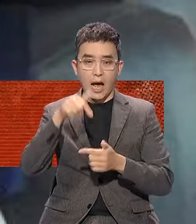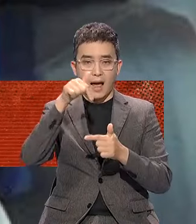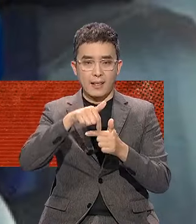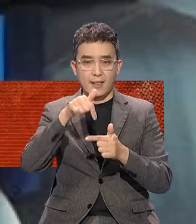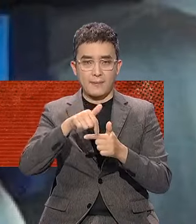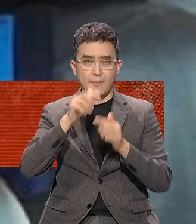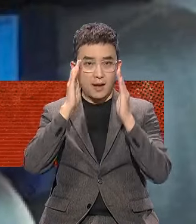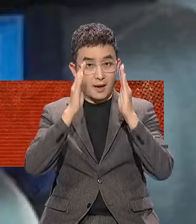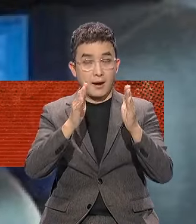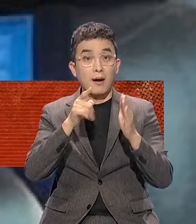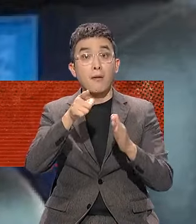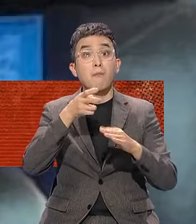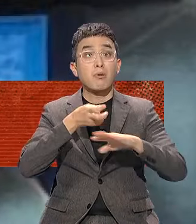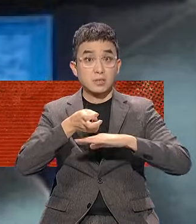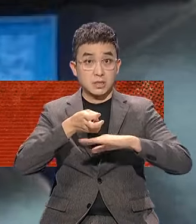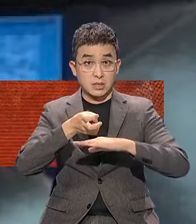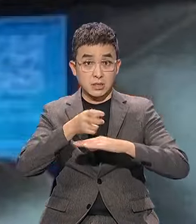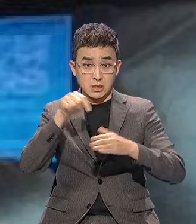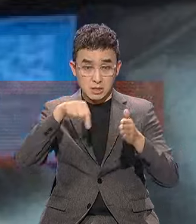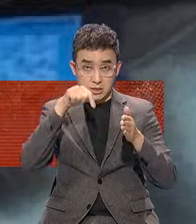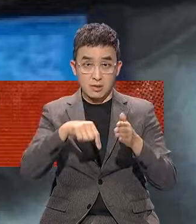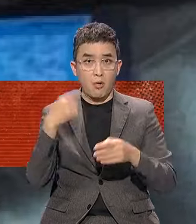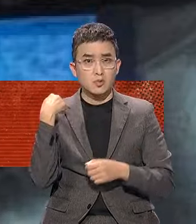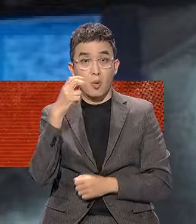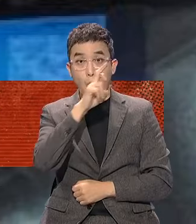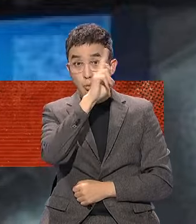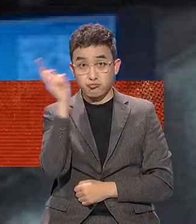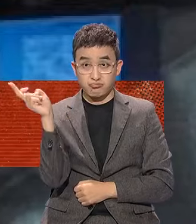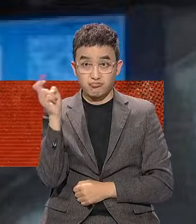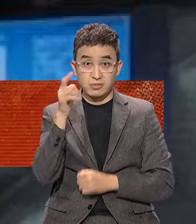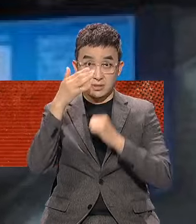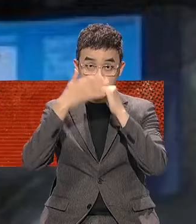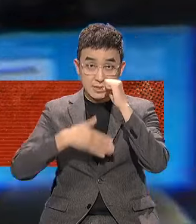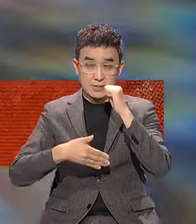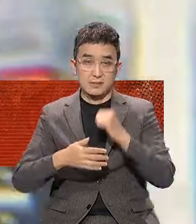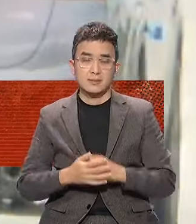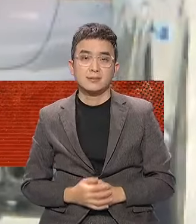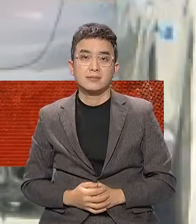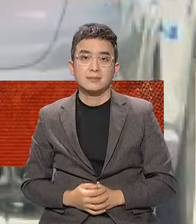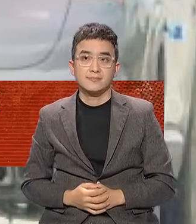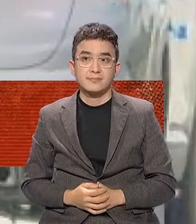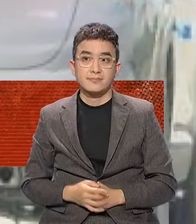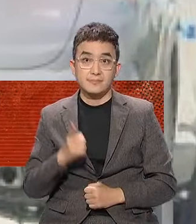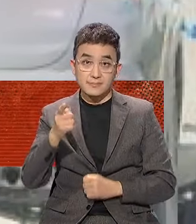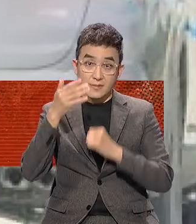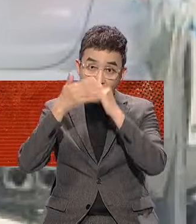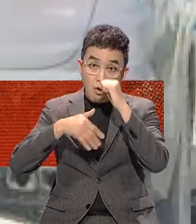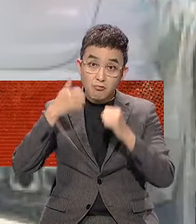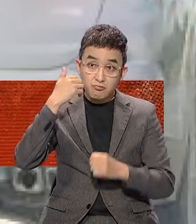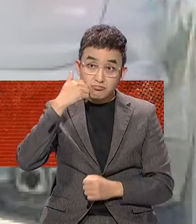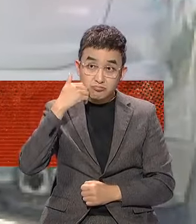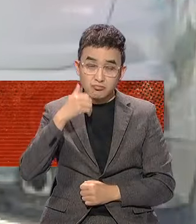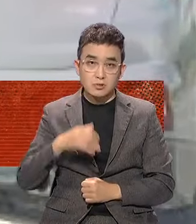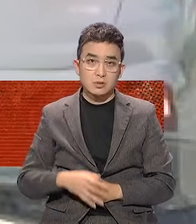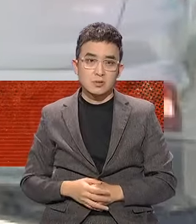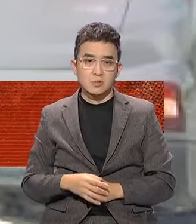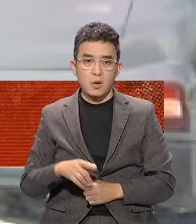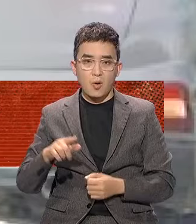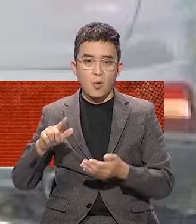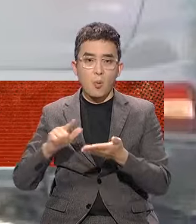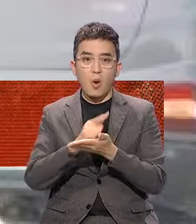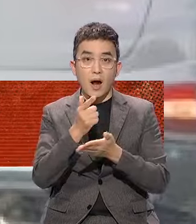아닙니다 세상에네 어제 오후에 찍힌 모습인 거고요 이거를 촬영한 분은 공항 금만원 직원 분이라고